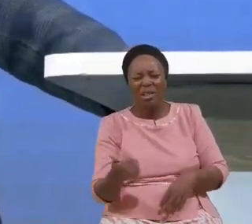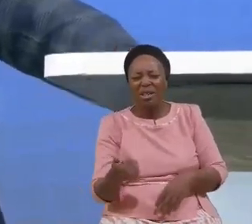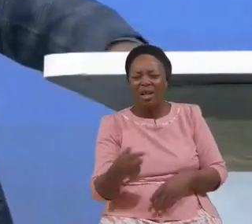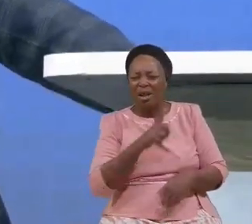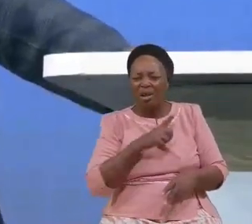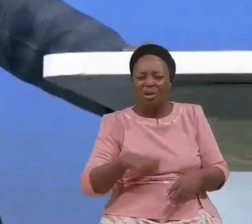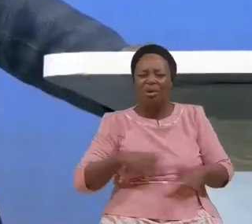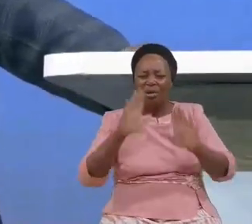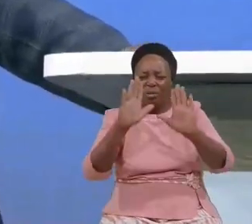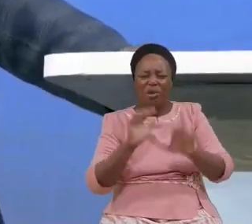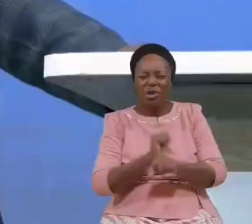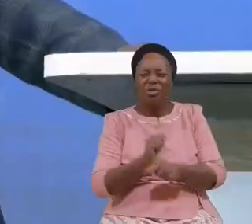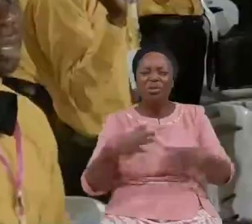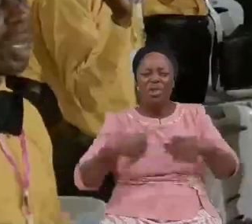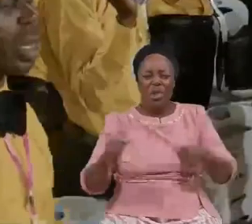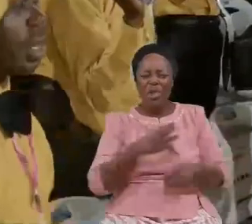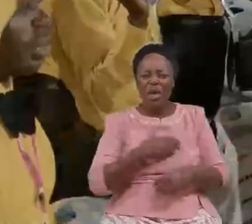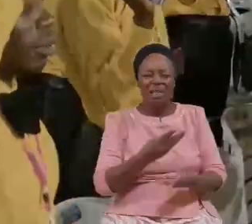délivrance